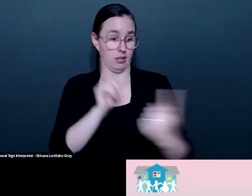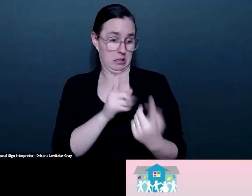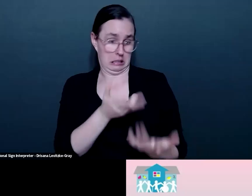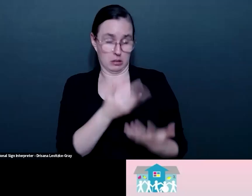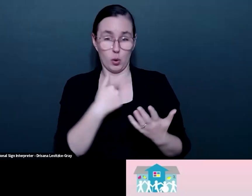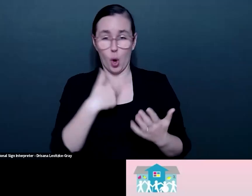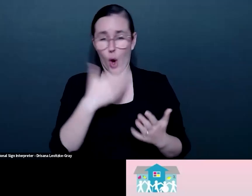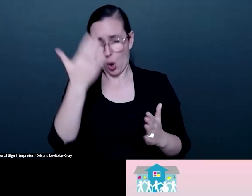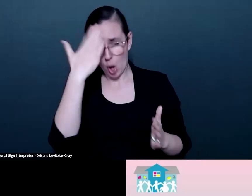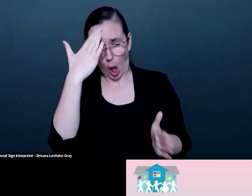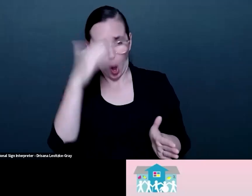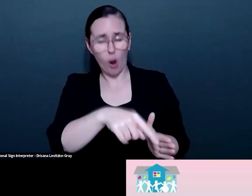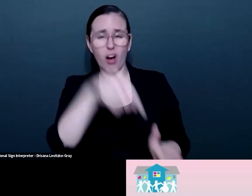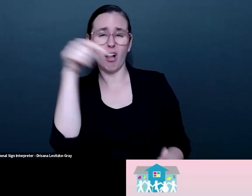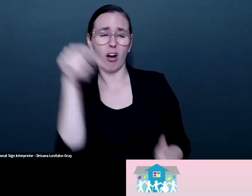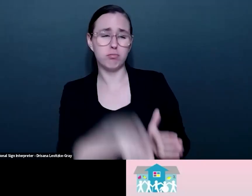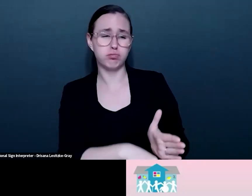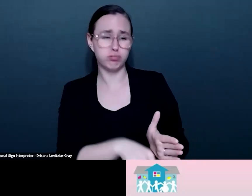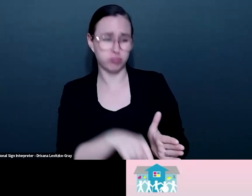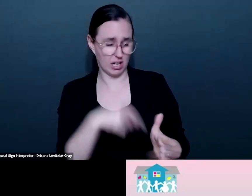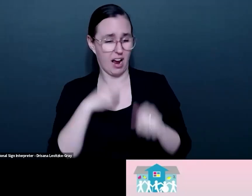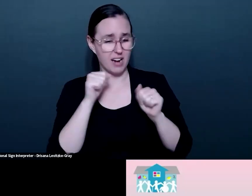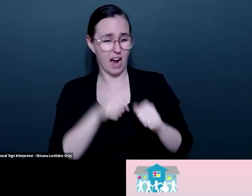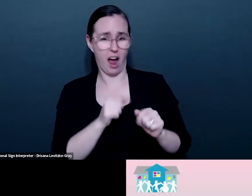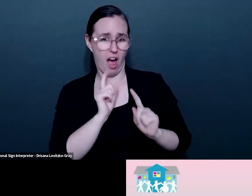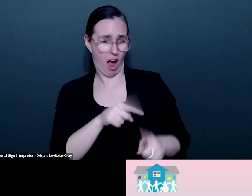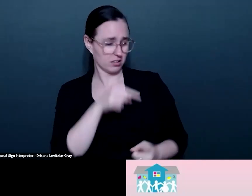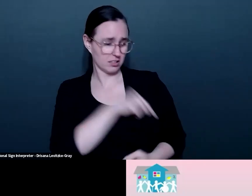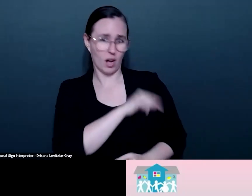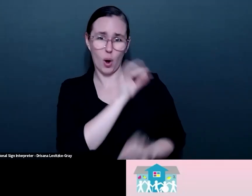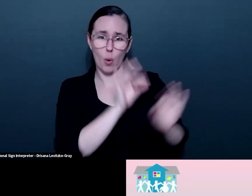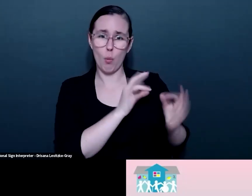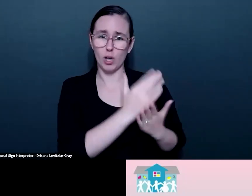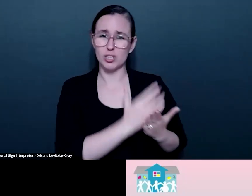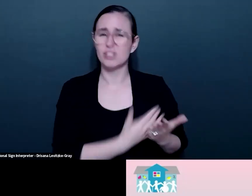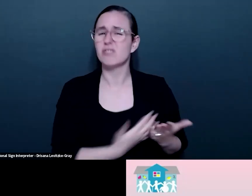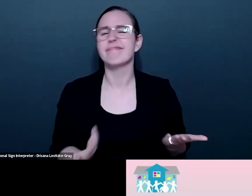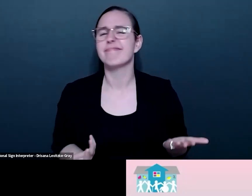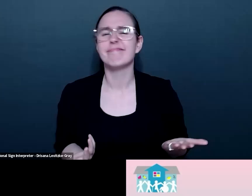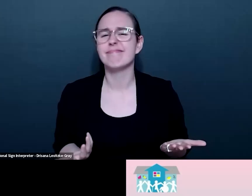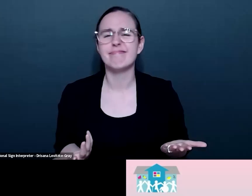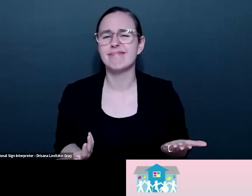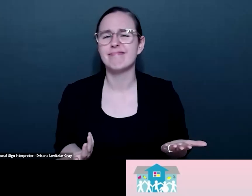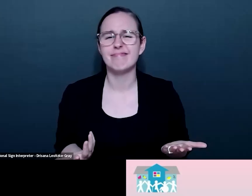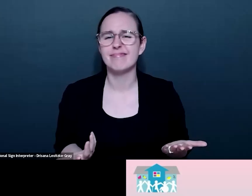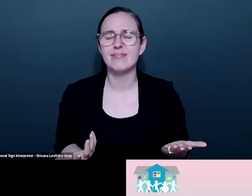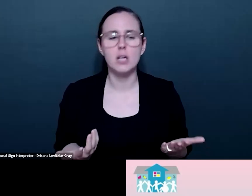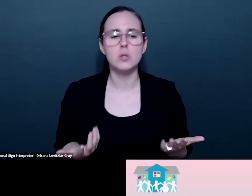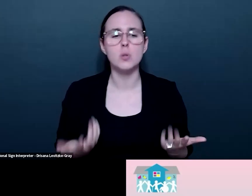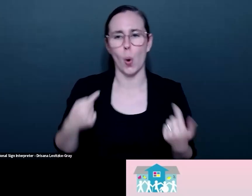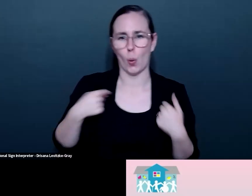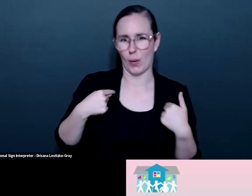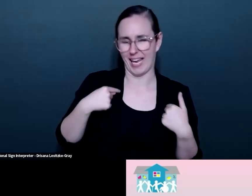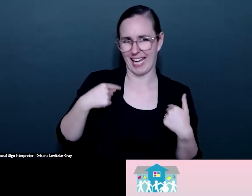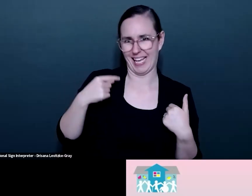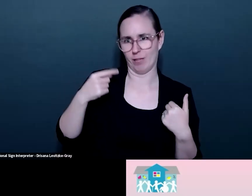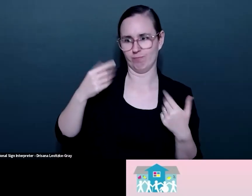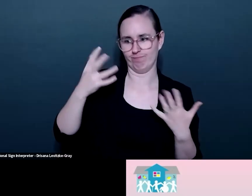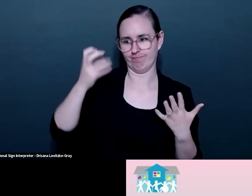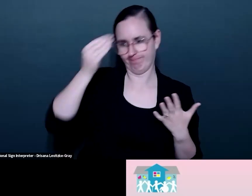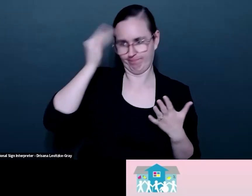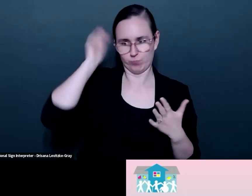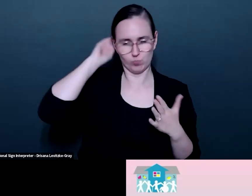pas non plus fournir les informations dont on a besoin pour avoir des résultats sur le fonctionnement de